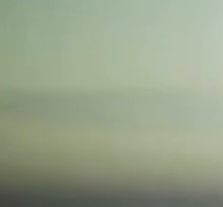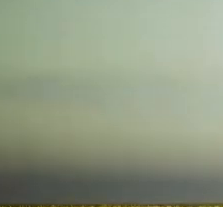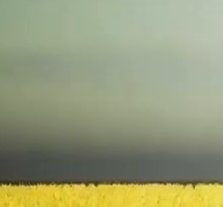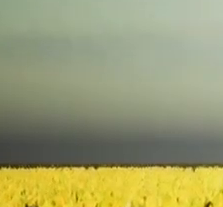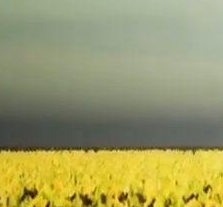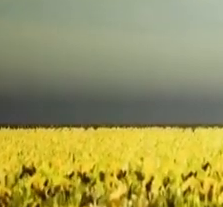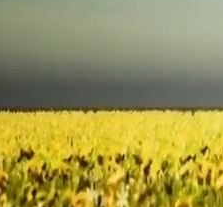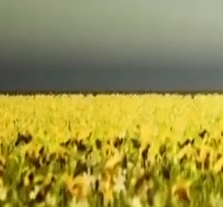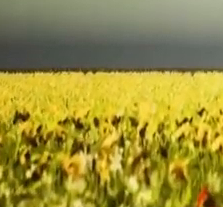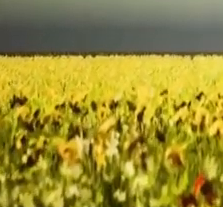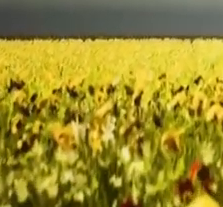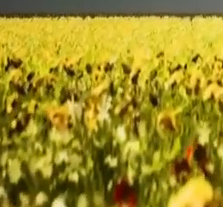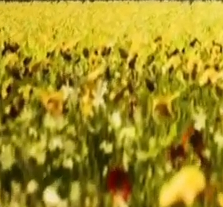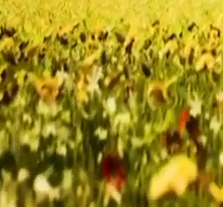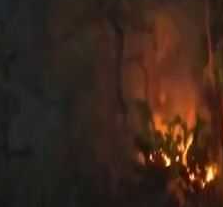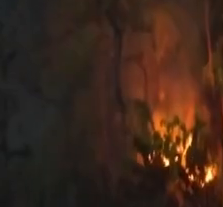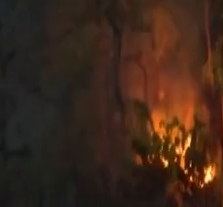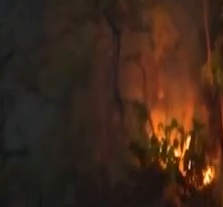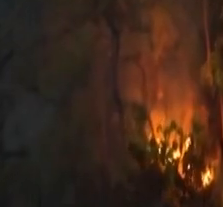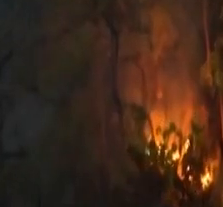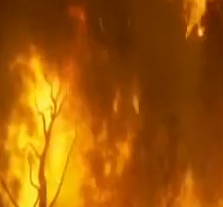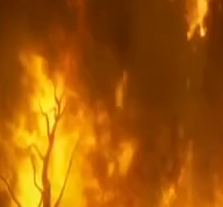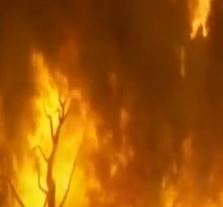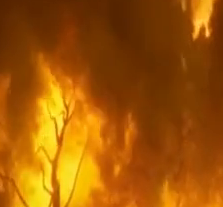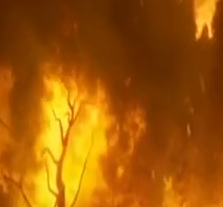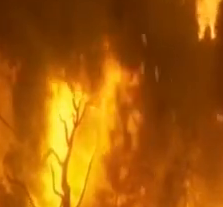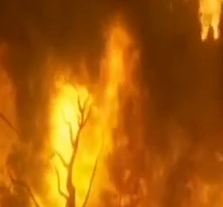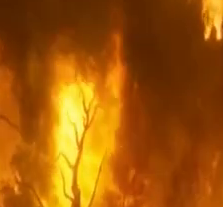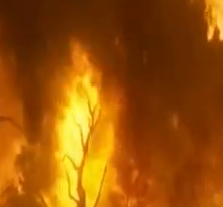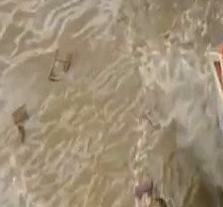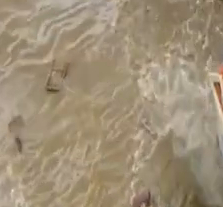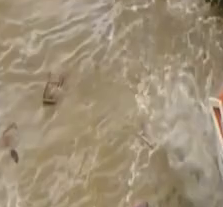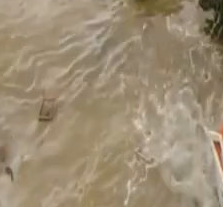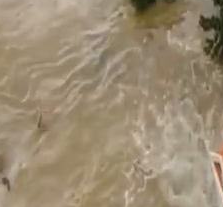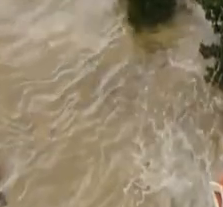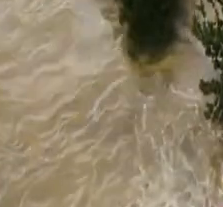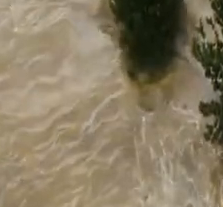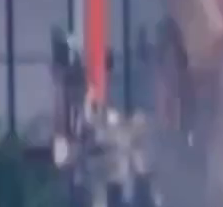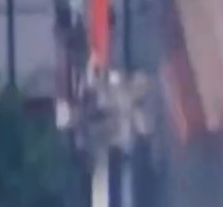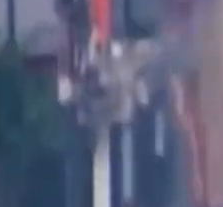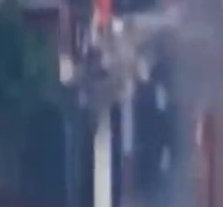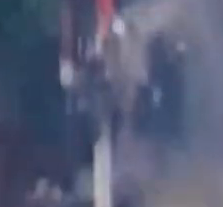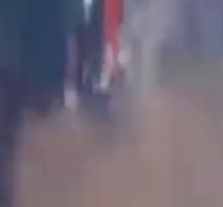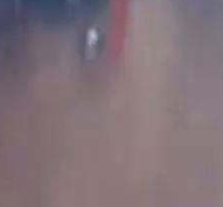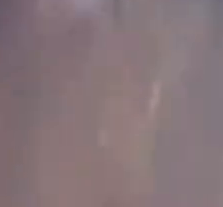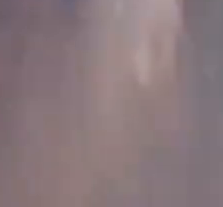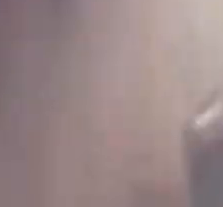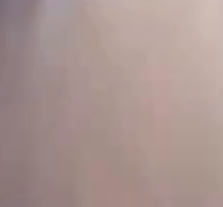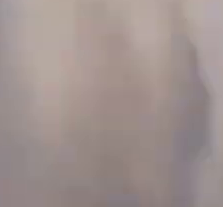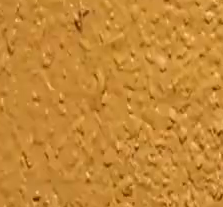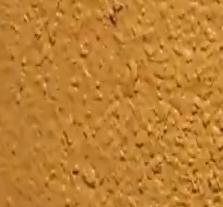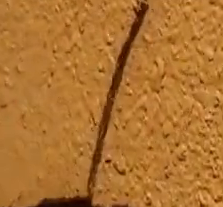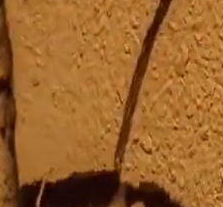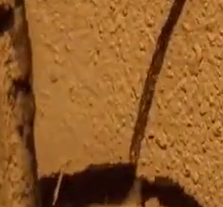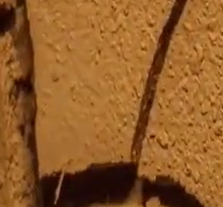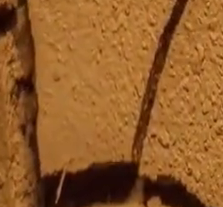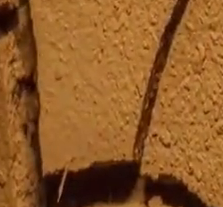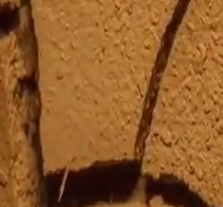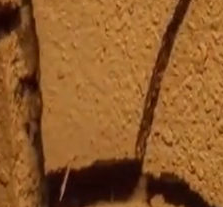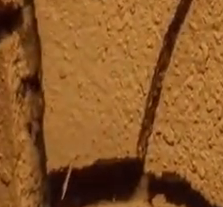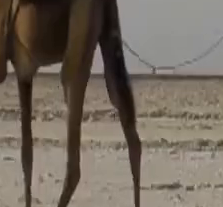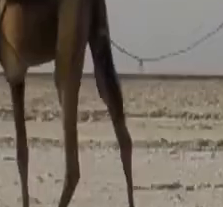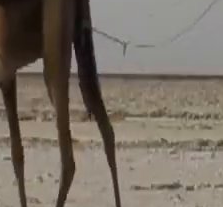ارتفاع درجات الحرارة من أكثر من أي مكان آخر في كوكب الأرض.